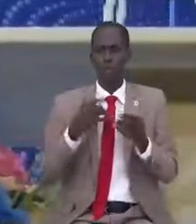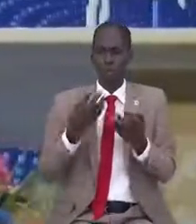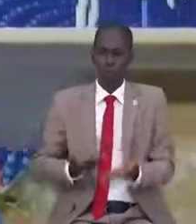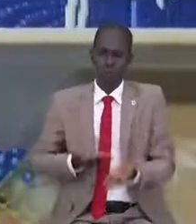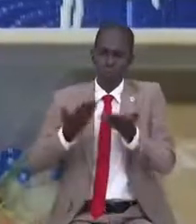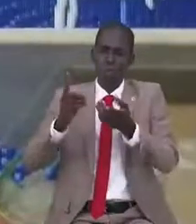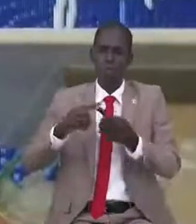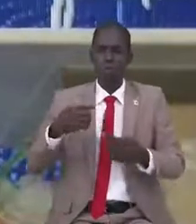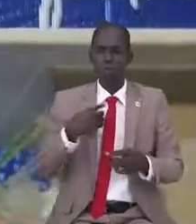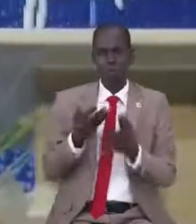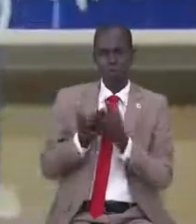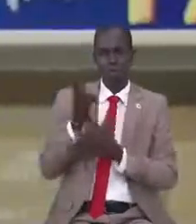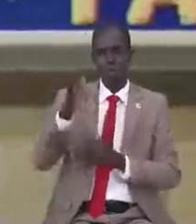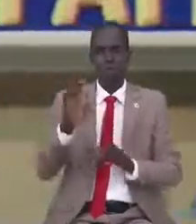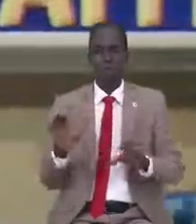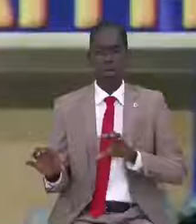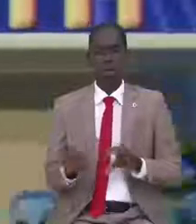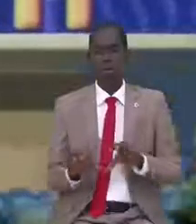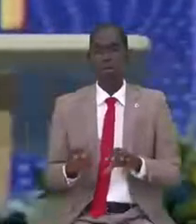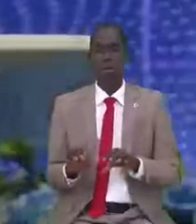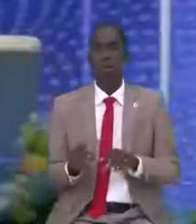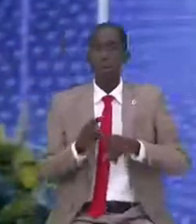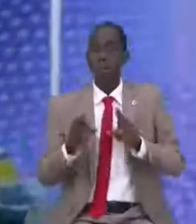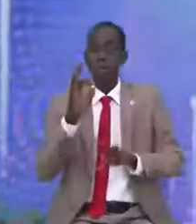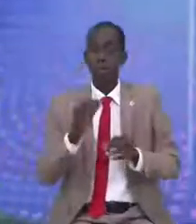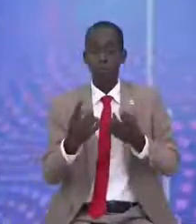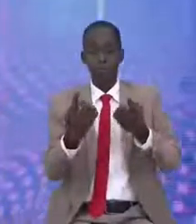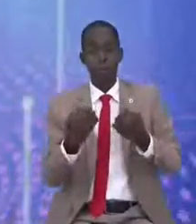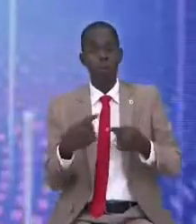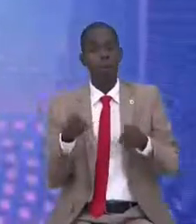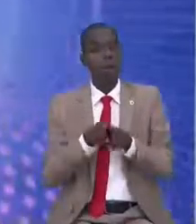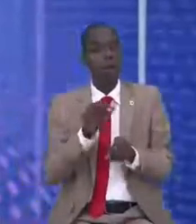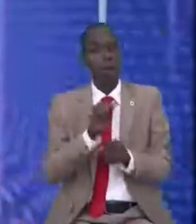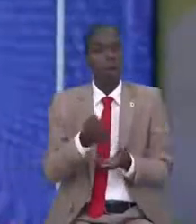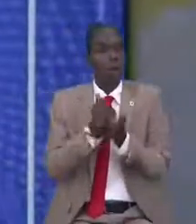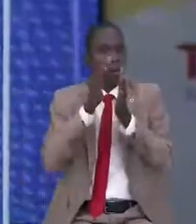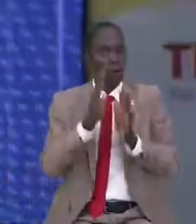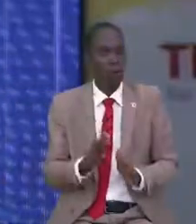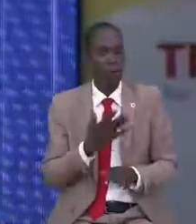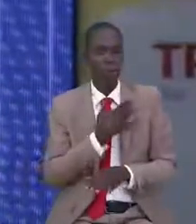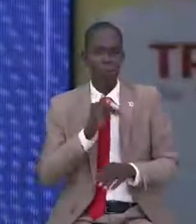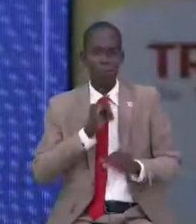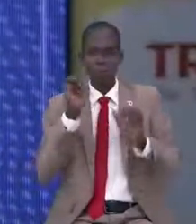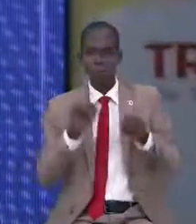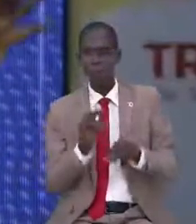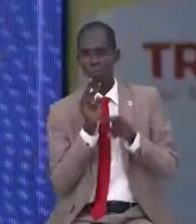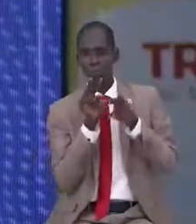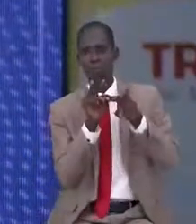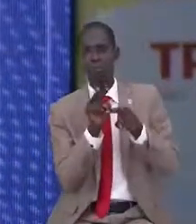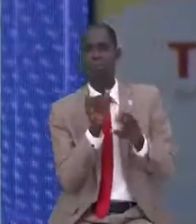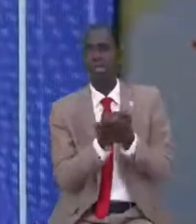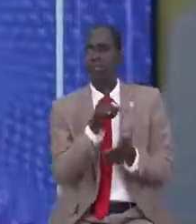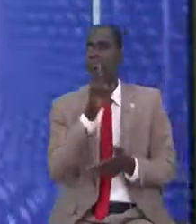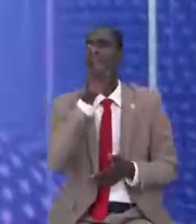faire par ton action. Mais si tu viens comme une aide et je peux voir cela, et tu veux